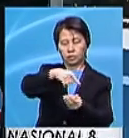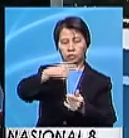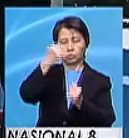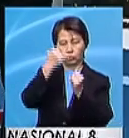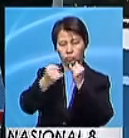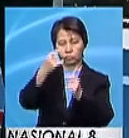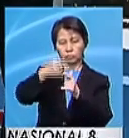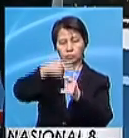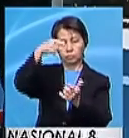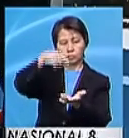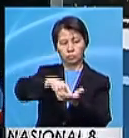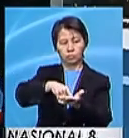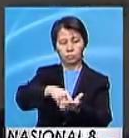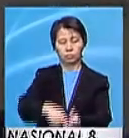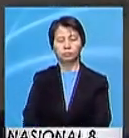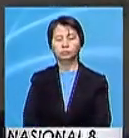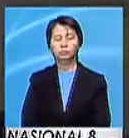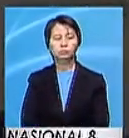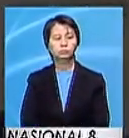ini.